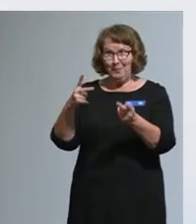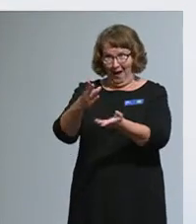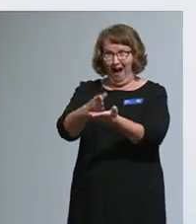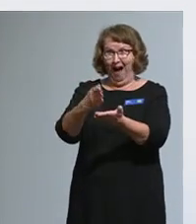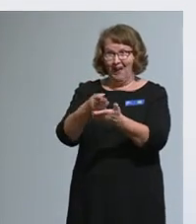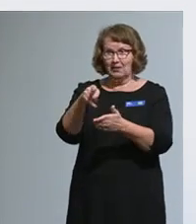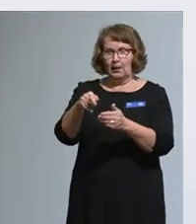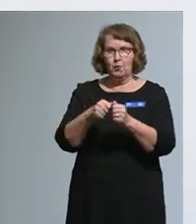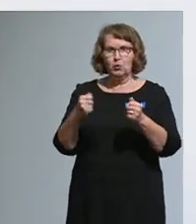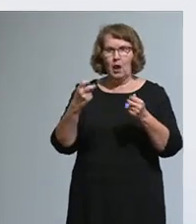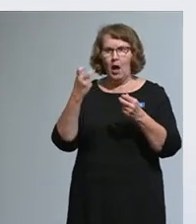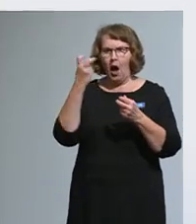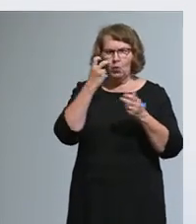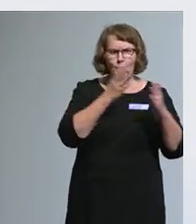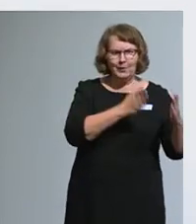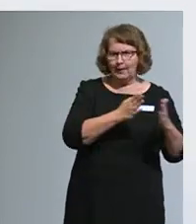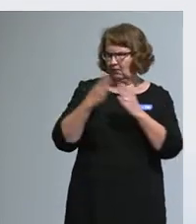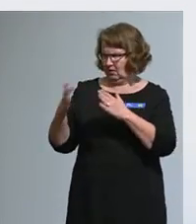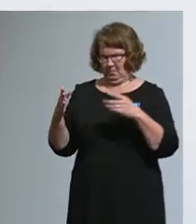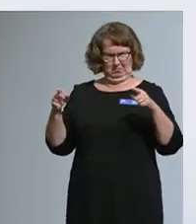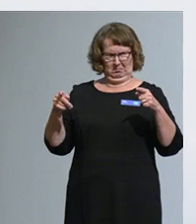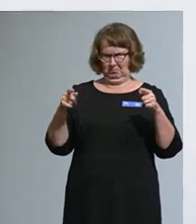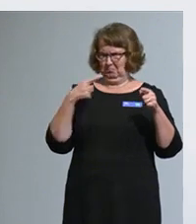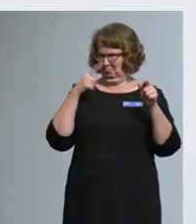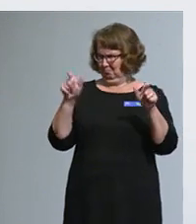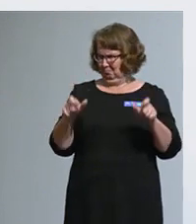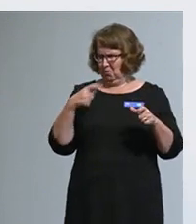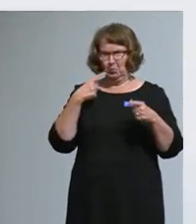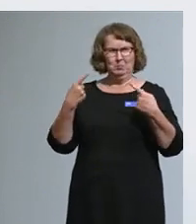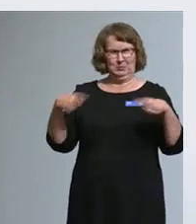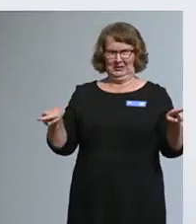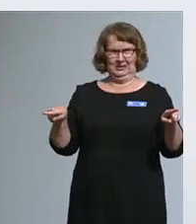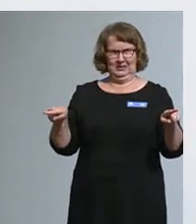eri hakujärjestelmissä erilaisina.